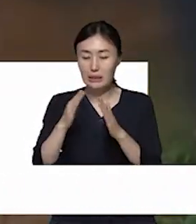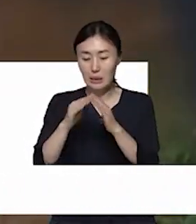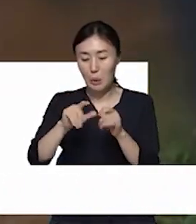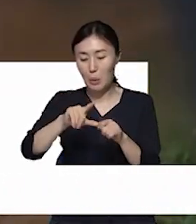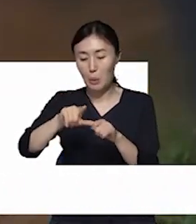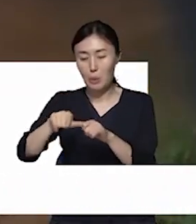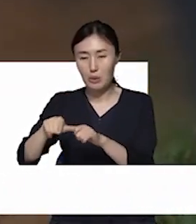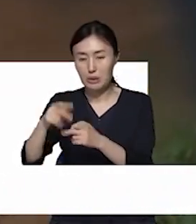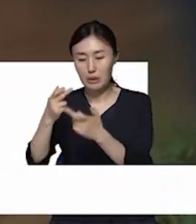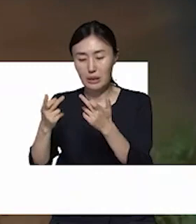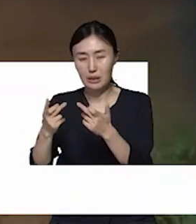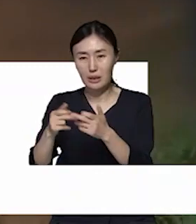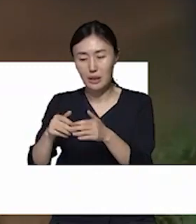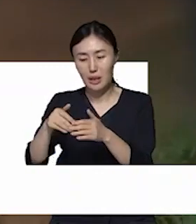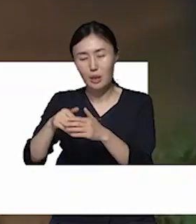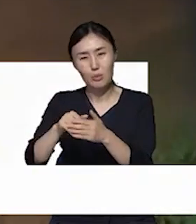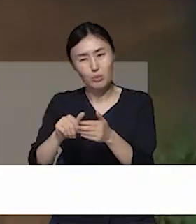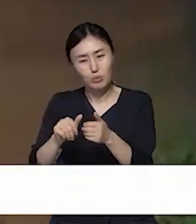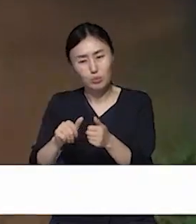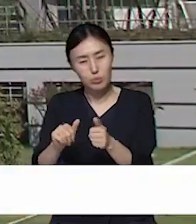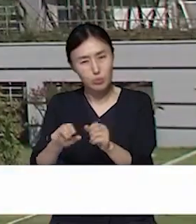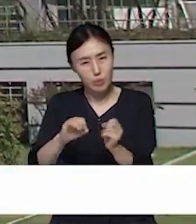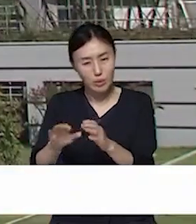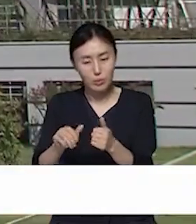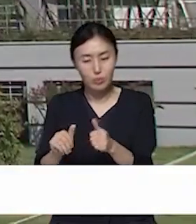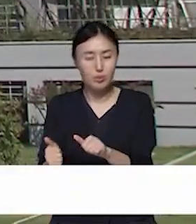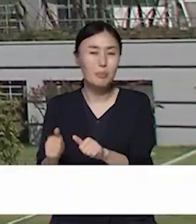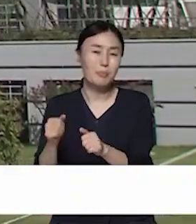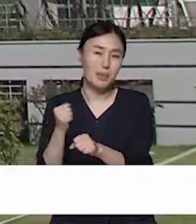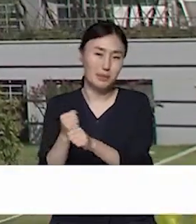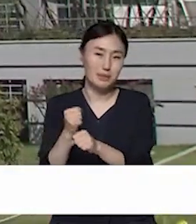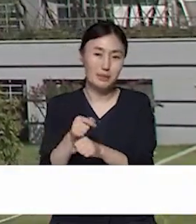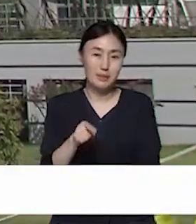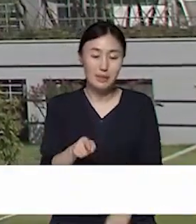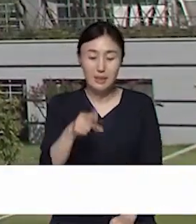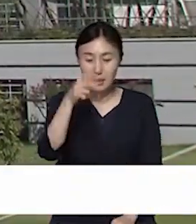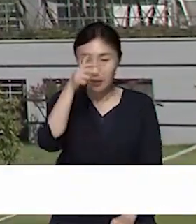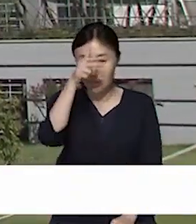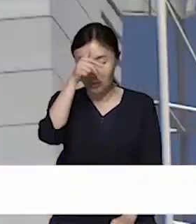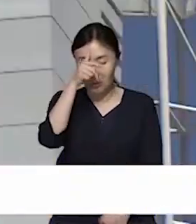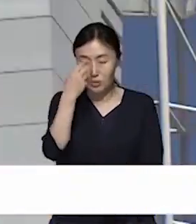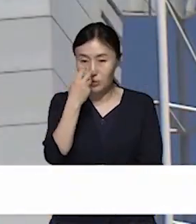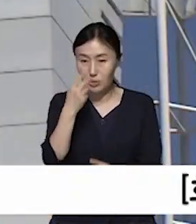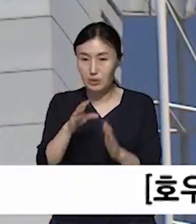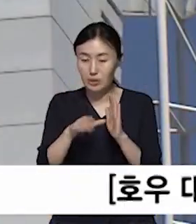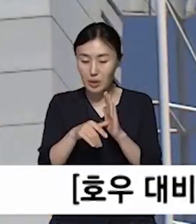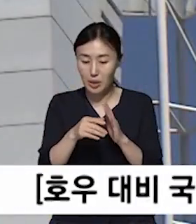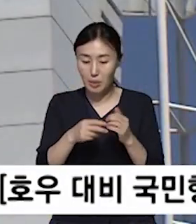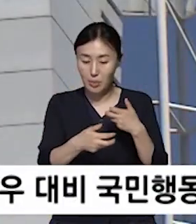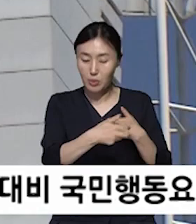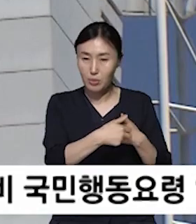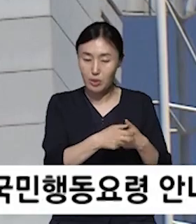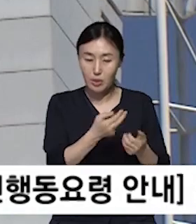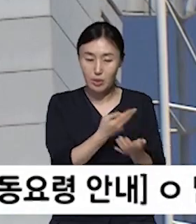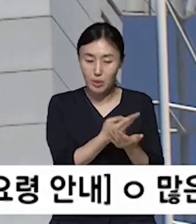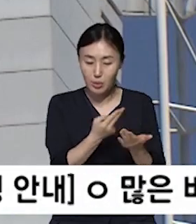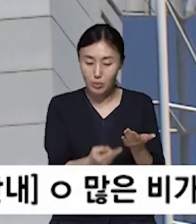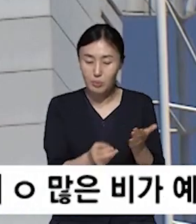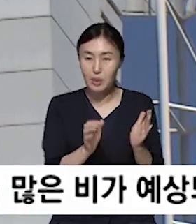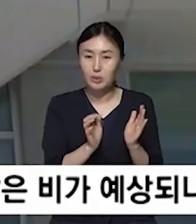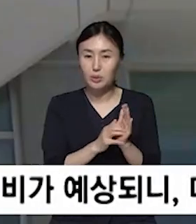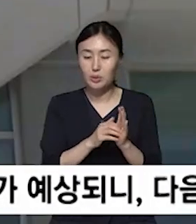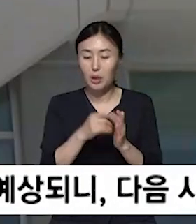묻어 숨지게 한 혐의를 받고 있습니다. A씨는 당초 경찰 조사에서 병원에서 퇴원 후 친정집으로